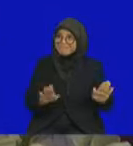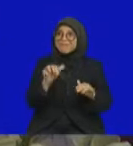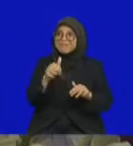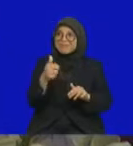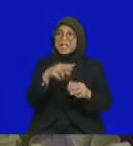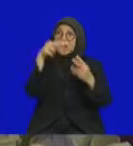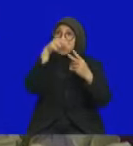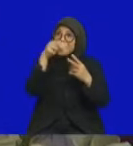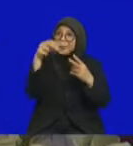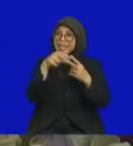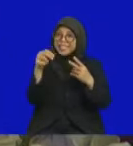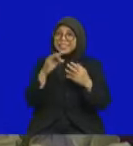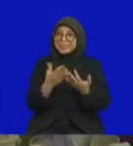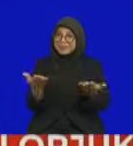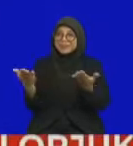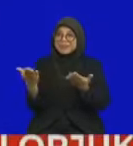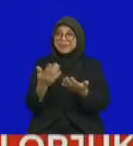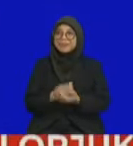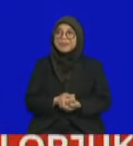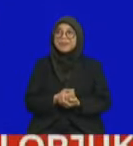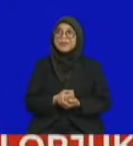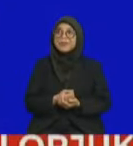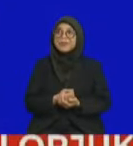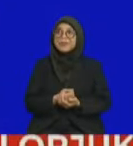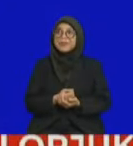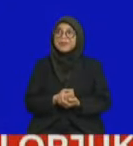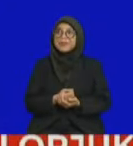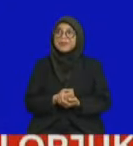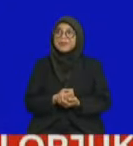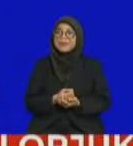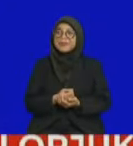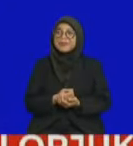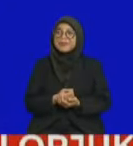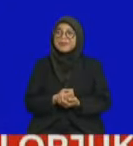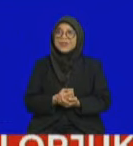du bisa memili eh